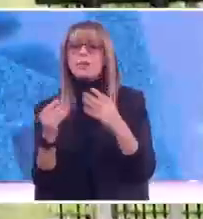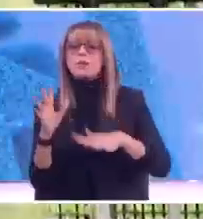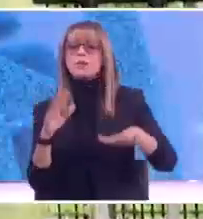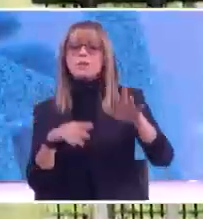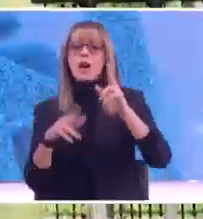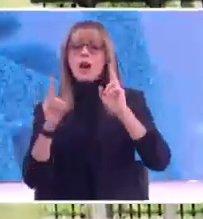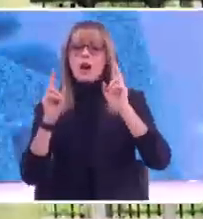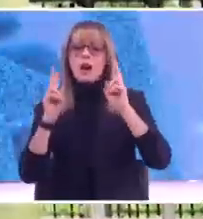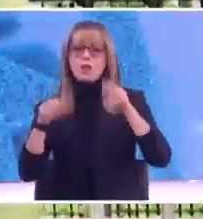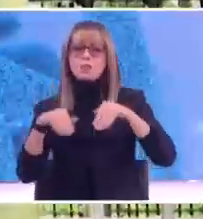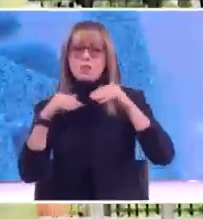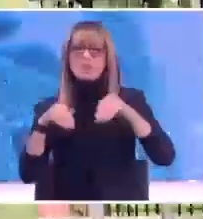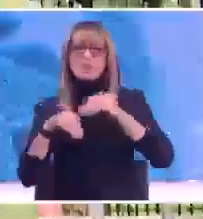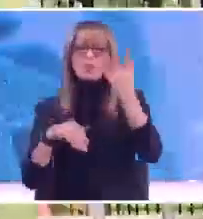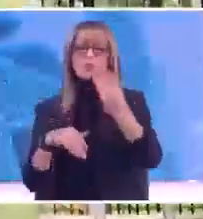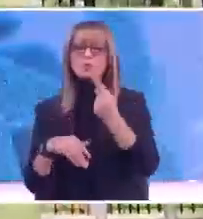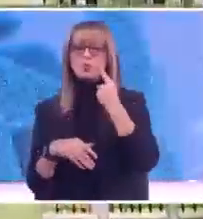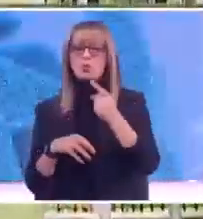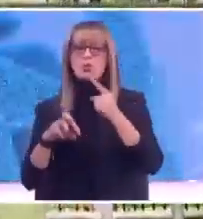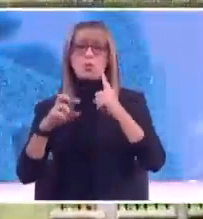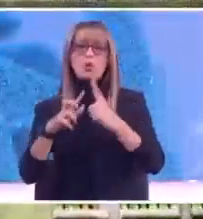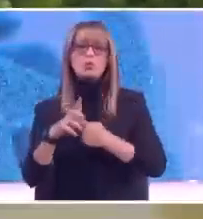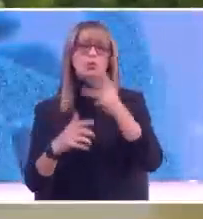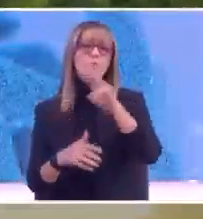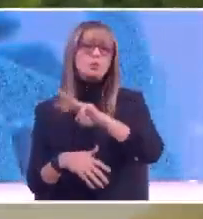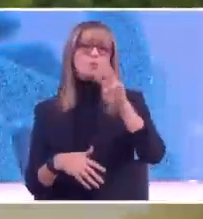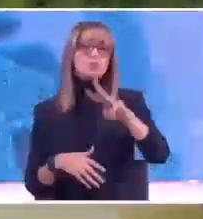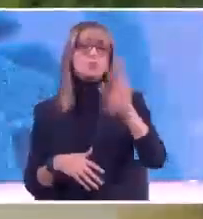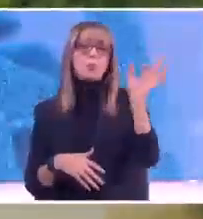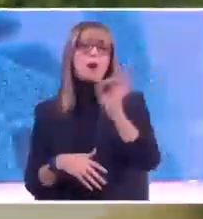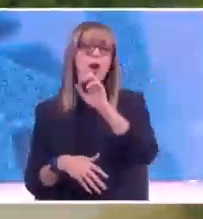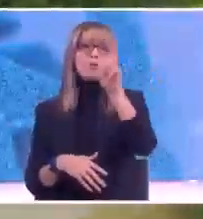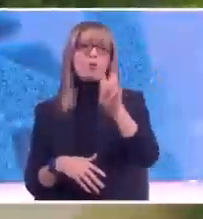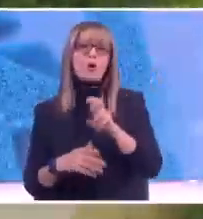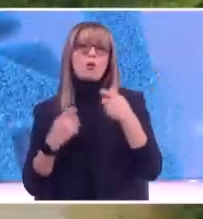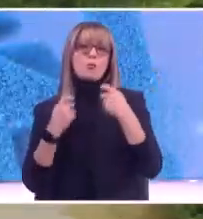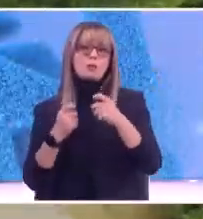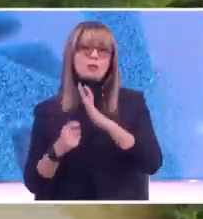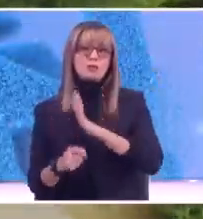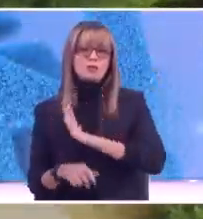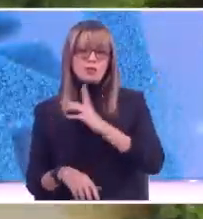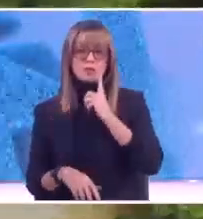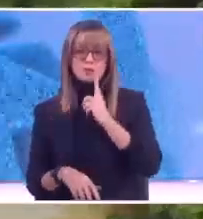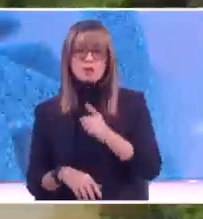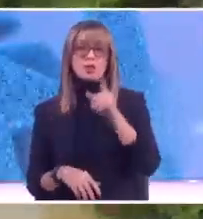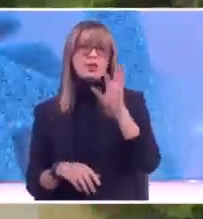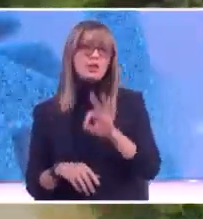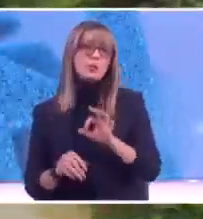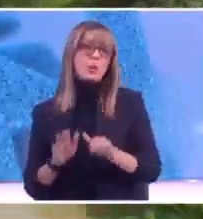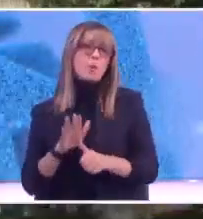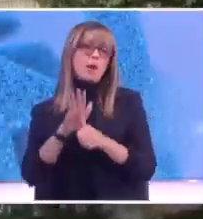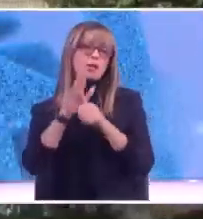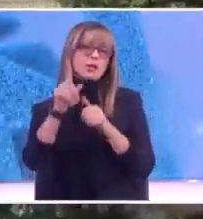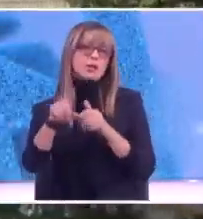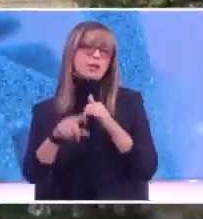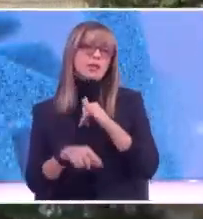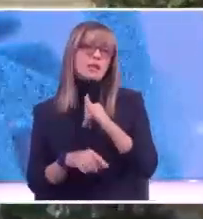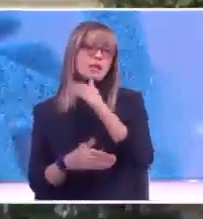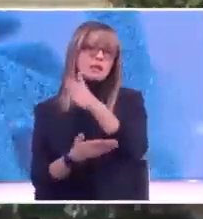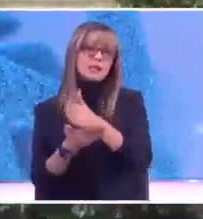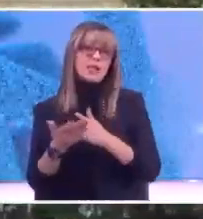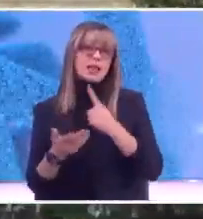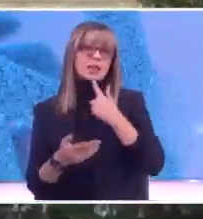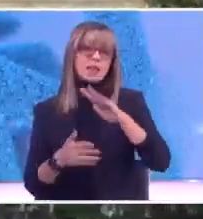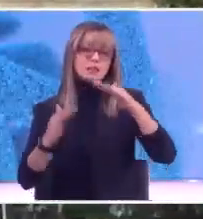orangutan nüfusunu barındırıyor. Projenin 33 milyar dolara mal olması bekleniyor. Şimdiki başkentin yaklaşık yarısı